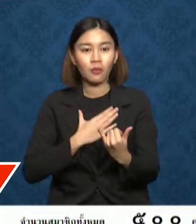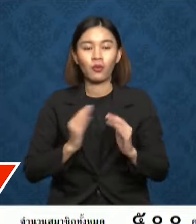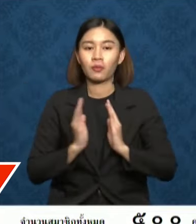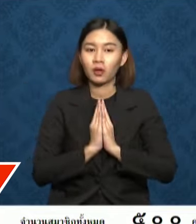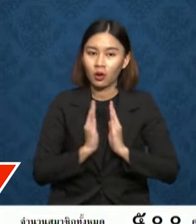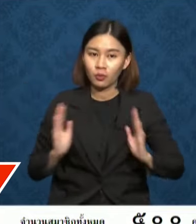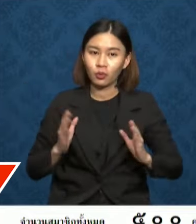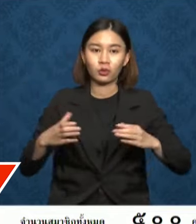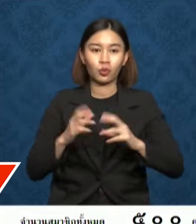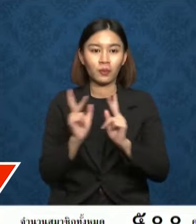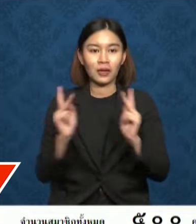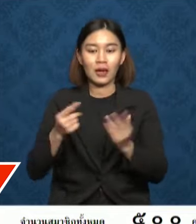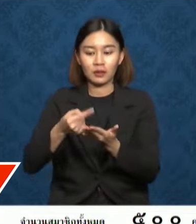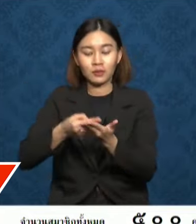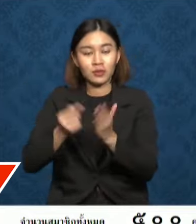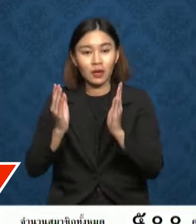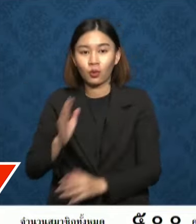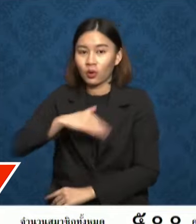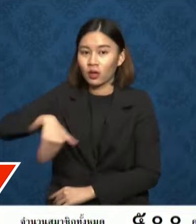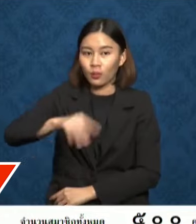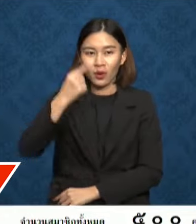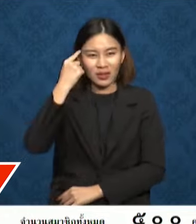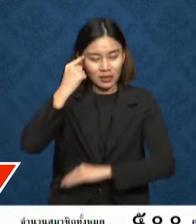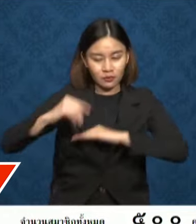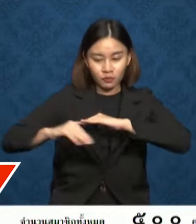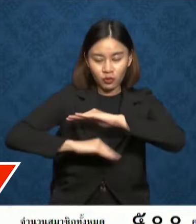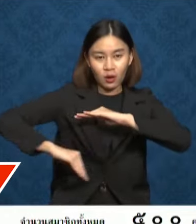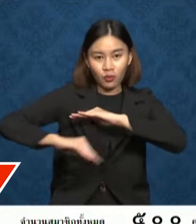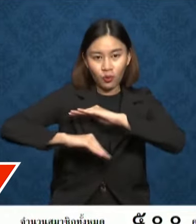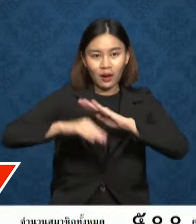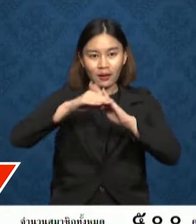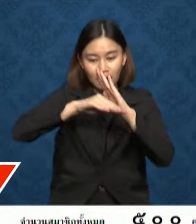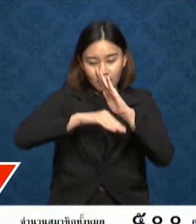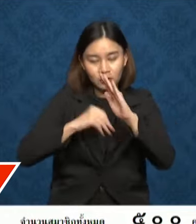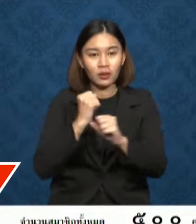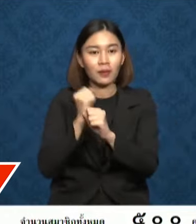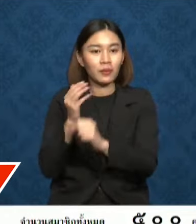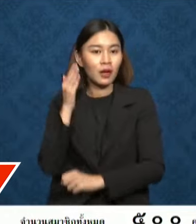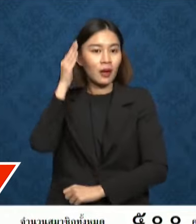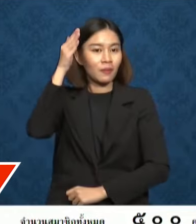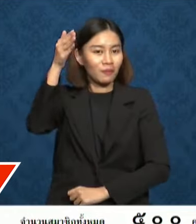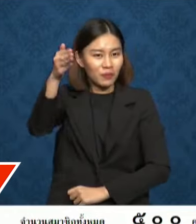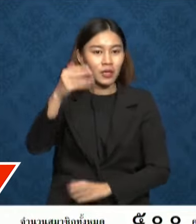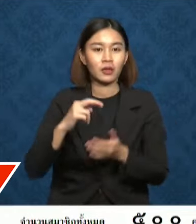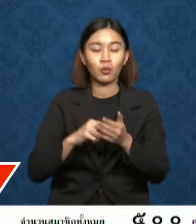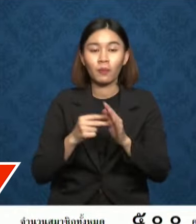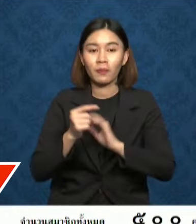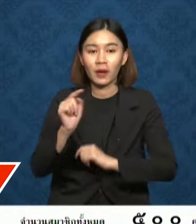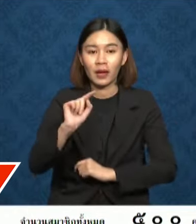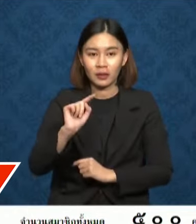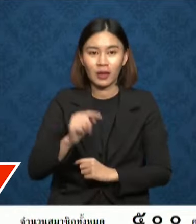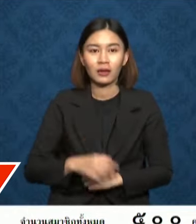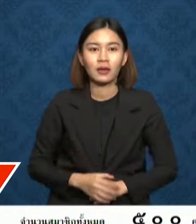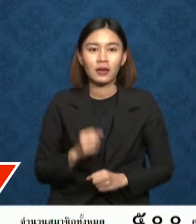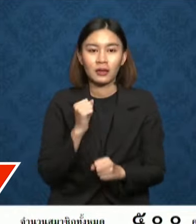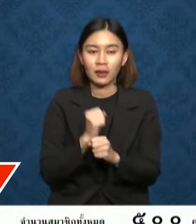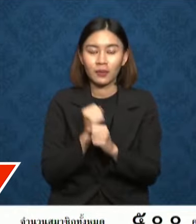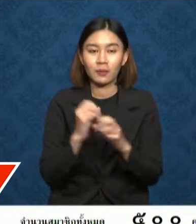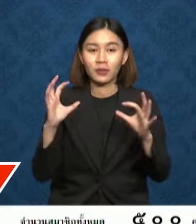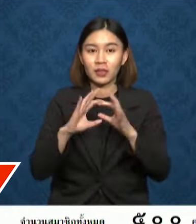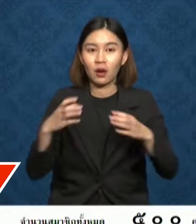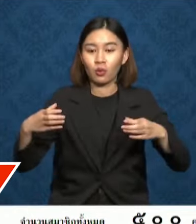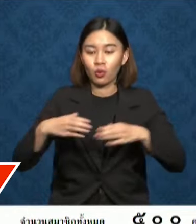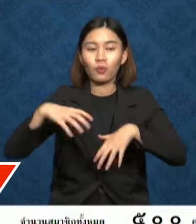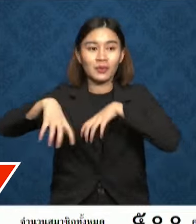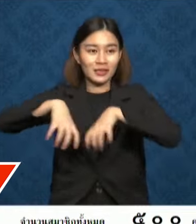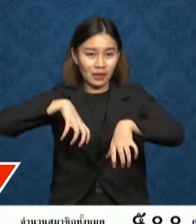กลบขบคุกรฐิการแลทศิษาทุกทานครัทช่วยวางหักให้พเราทำงานไปข้หนาด้วยเขามาทำงานไปขางหนานั้นก็คือการทำงานในเรื่องข